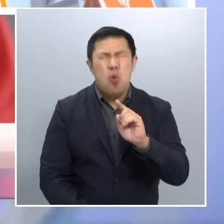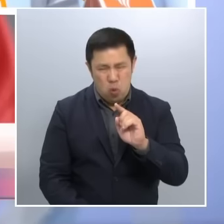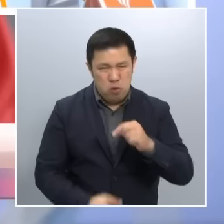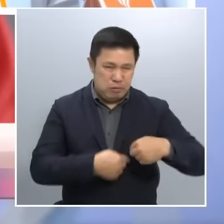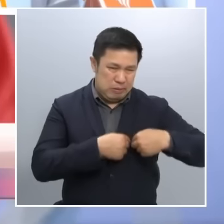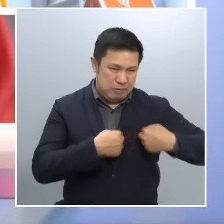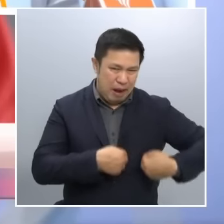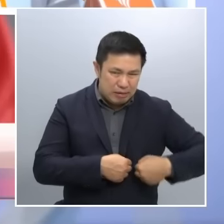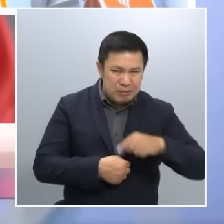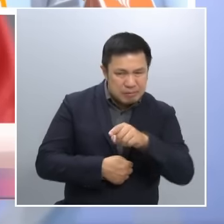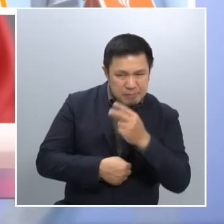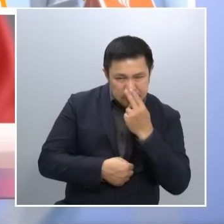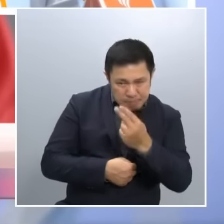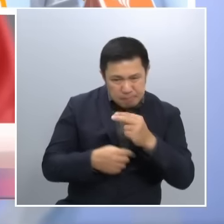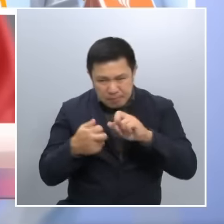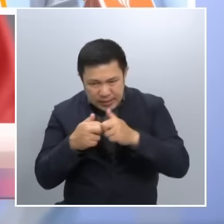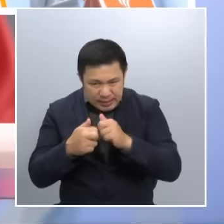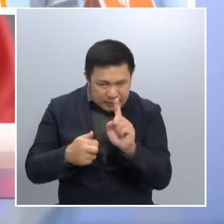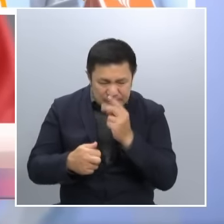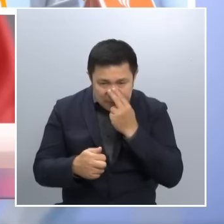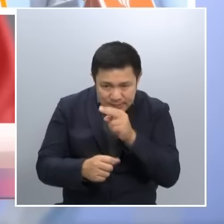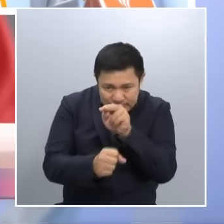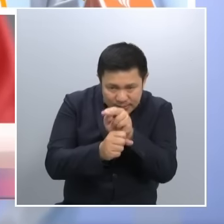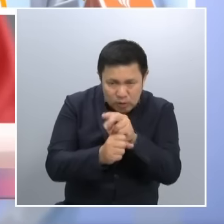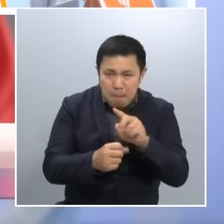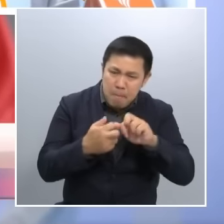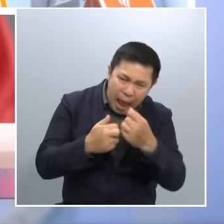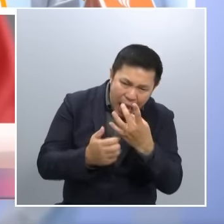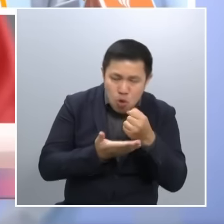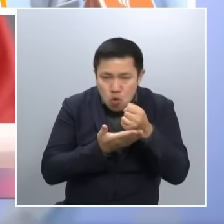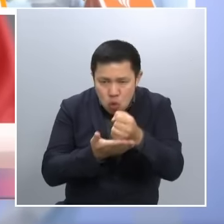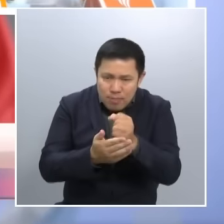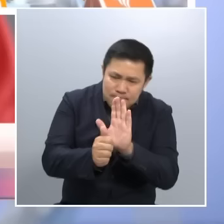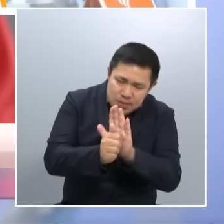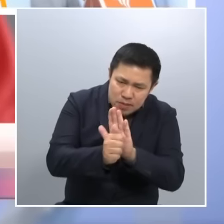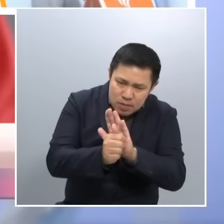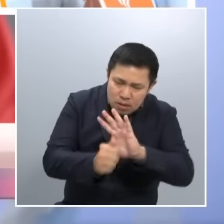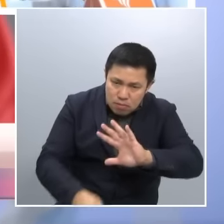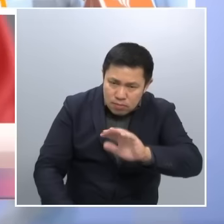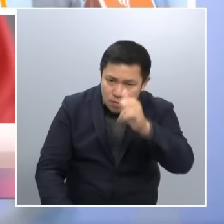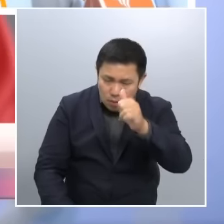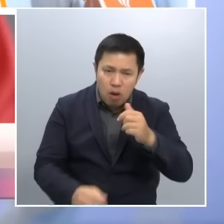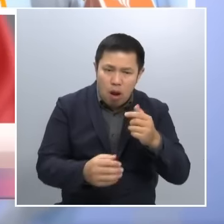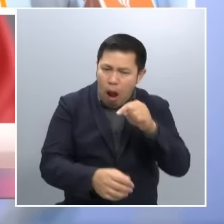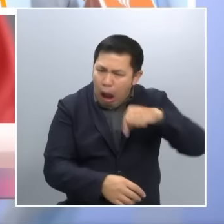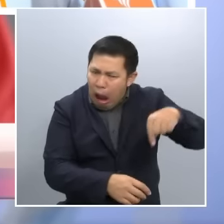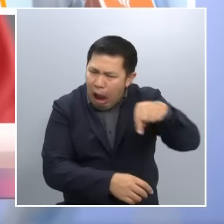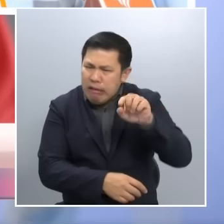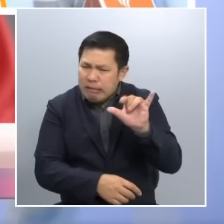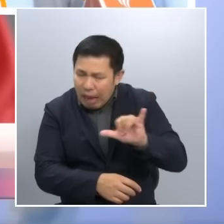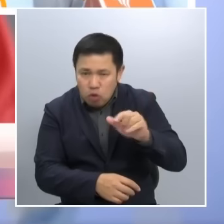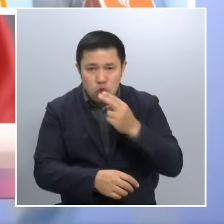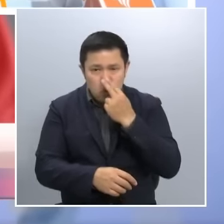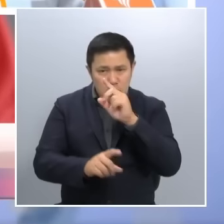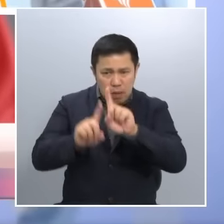เฝ้าดูนะครับติดตามอย่างใกล้ชิดคอยช่วยเหลือช่วยดูแลประคับประคองเขาทุกคนที่เกี่ยวข้องเราจะประเมินเป็น